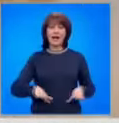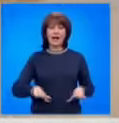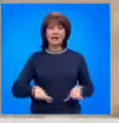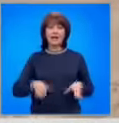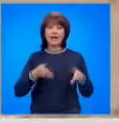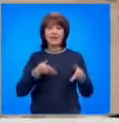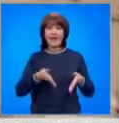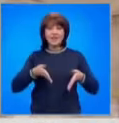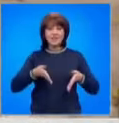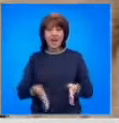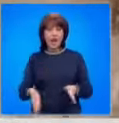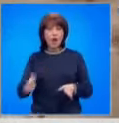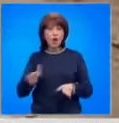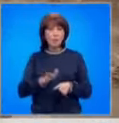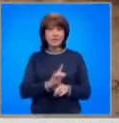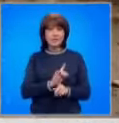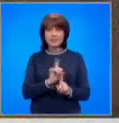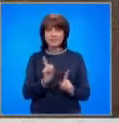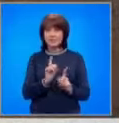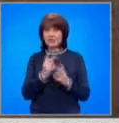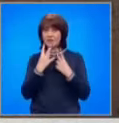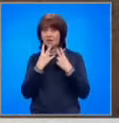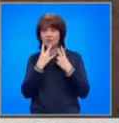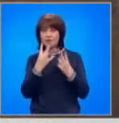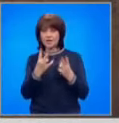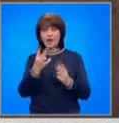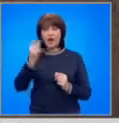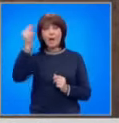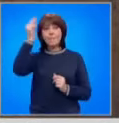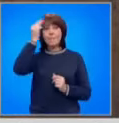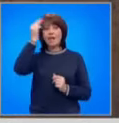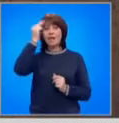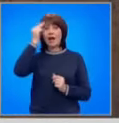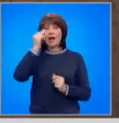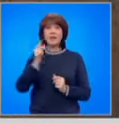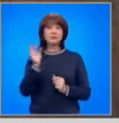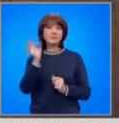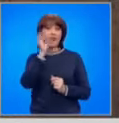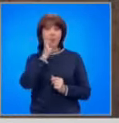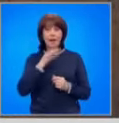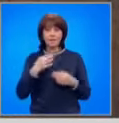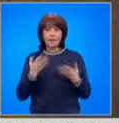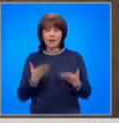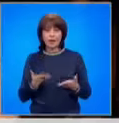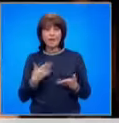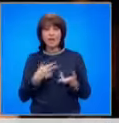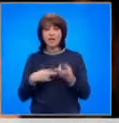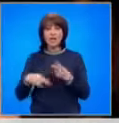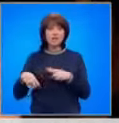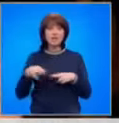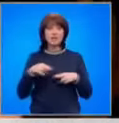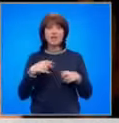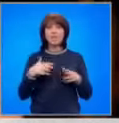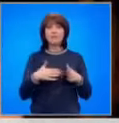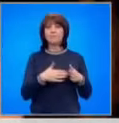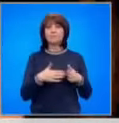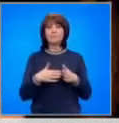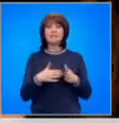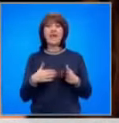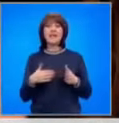гробница като тази до сега не бяха виждали. В България няма такива паралели, но ние ще търсим в съседните страни, в Мала